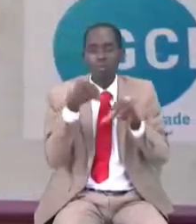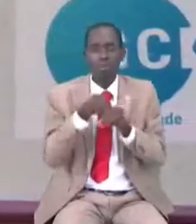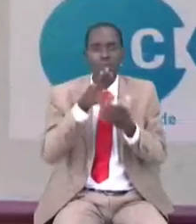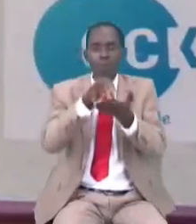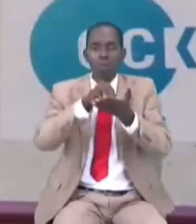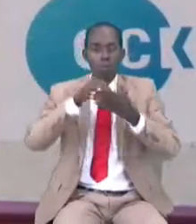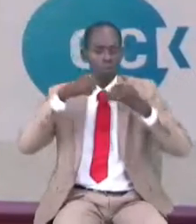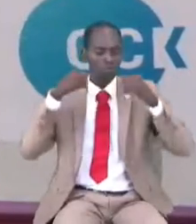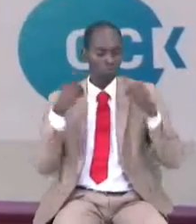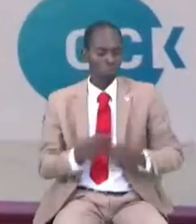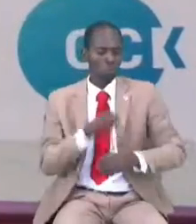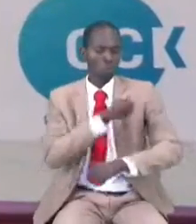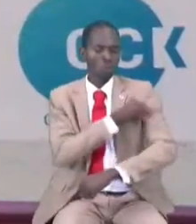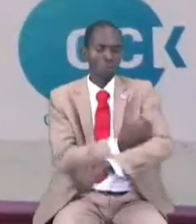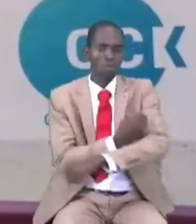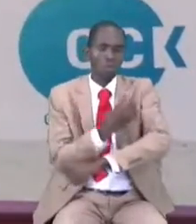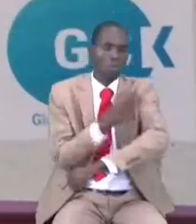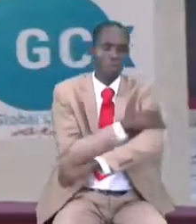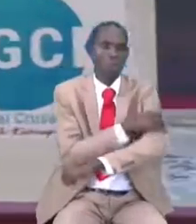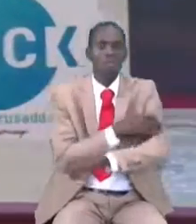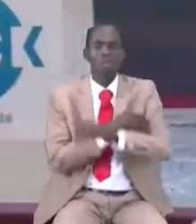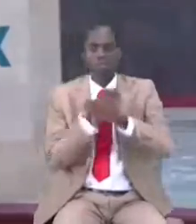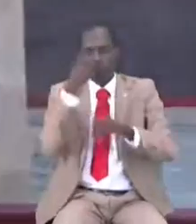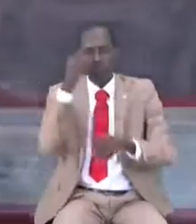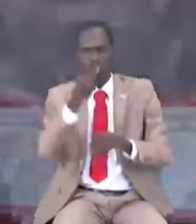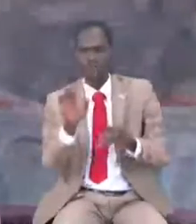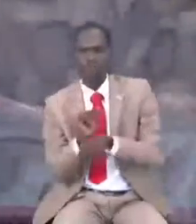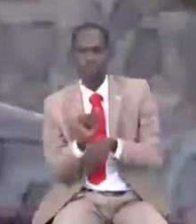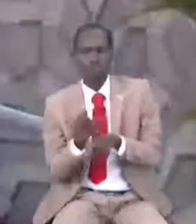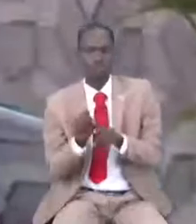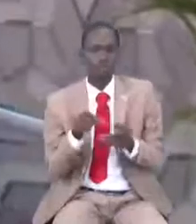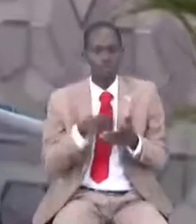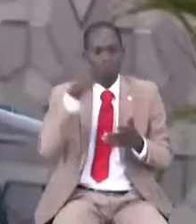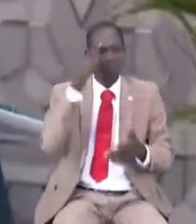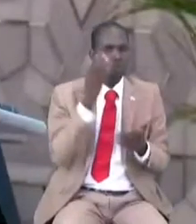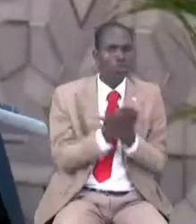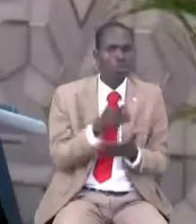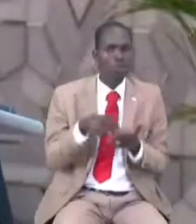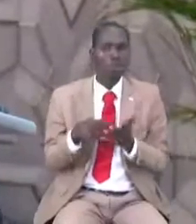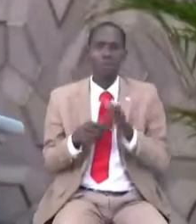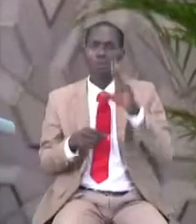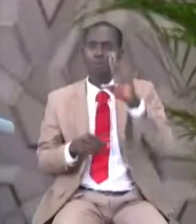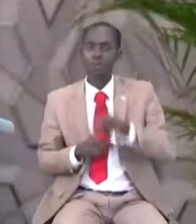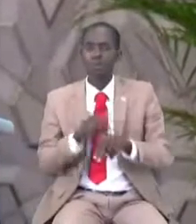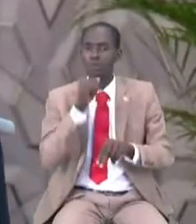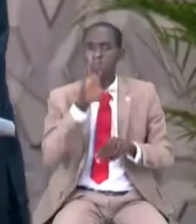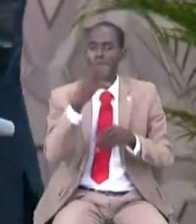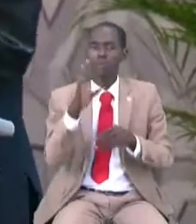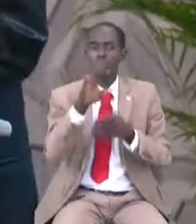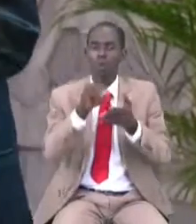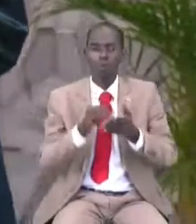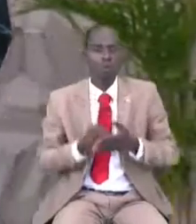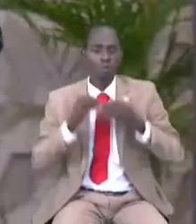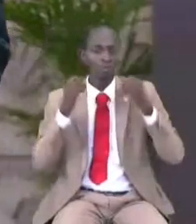là. Nous sommes libérés par l'amour de Christ. Deuxième Corinthiens